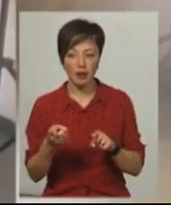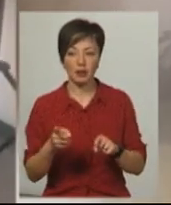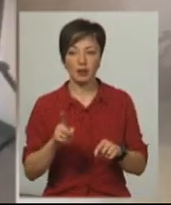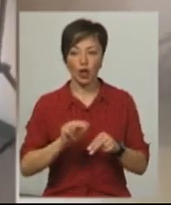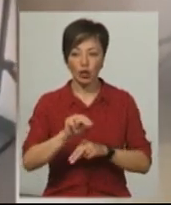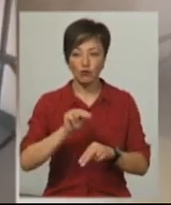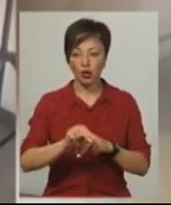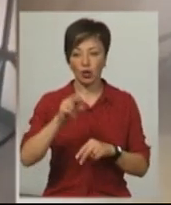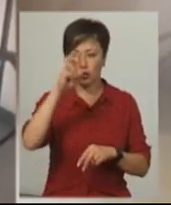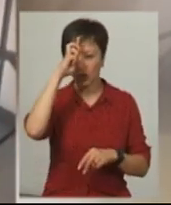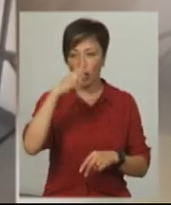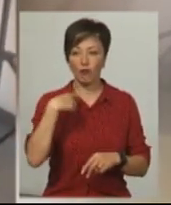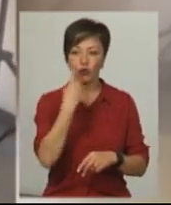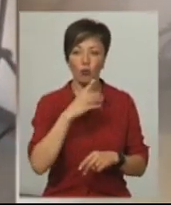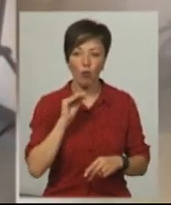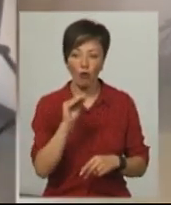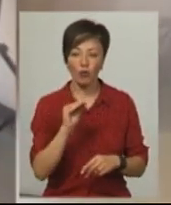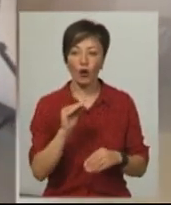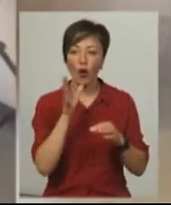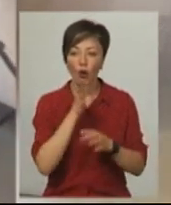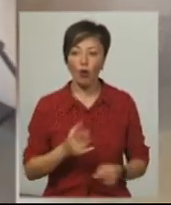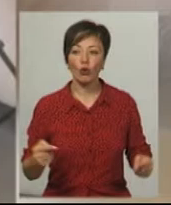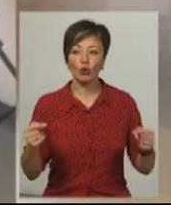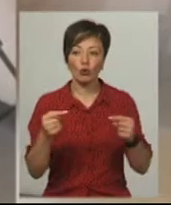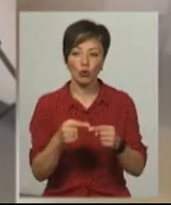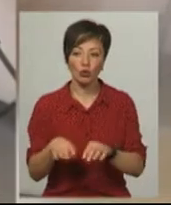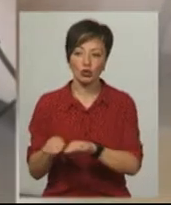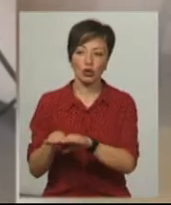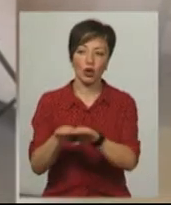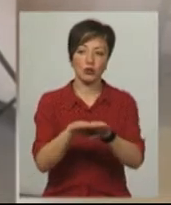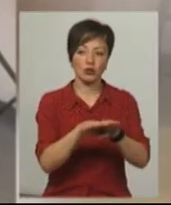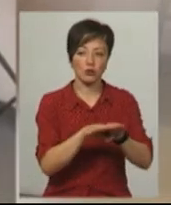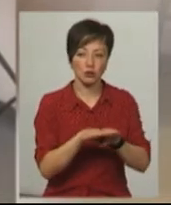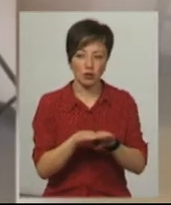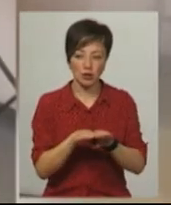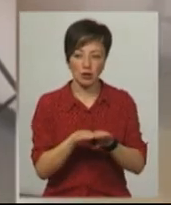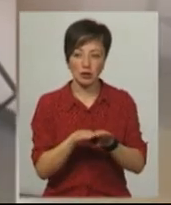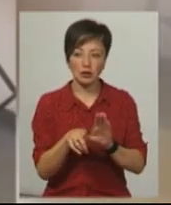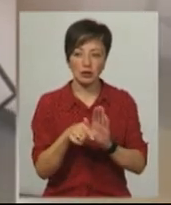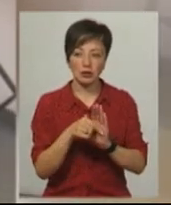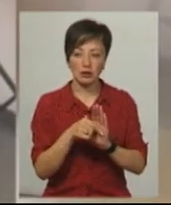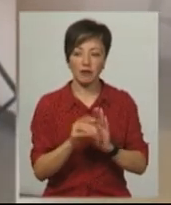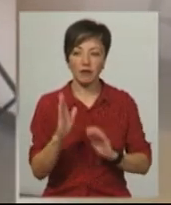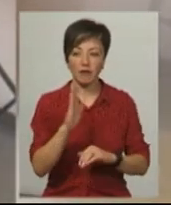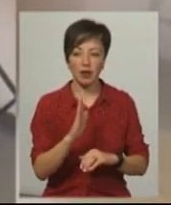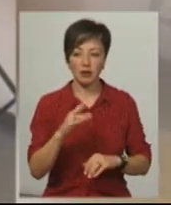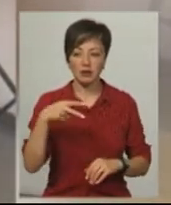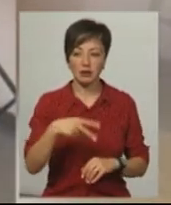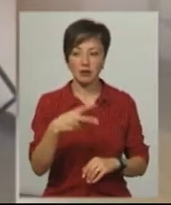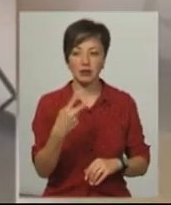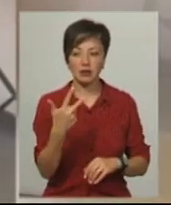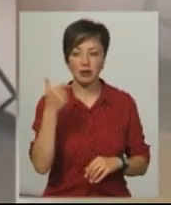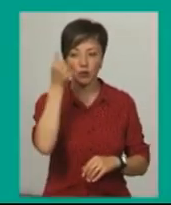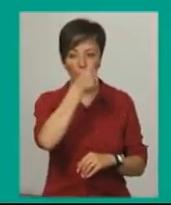навчання державною мовою одночасно з вересня